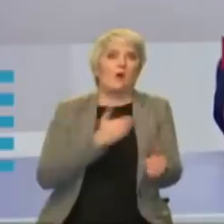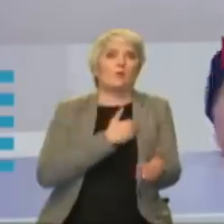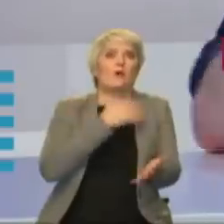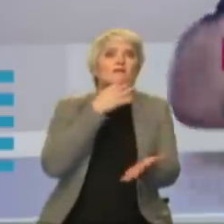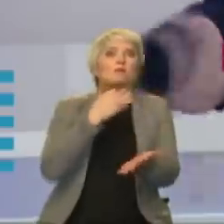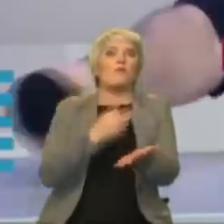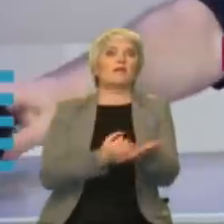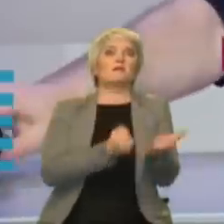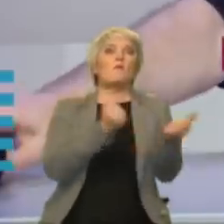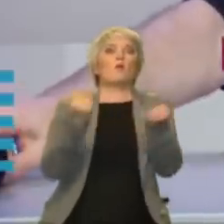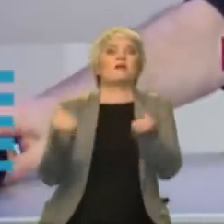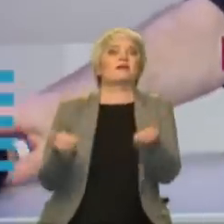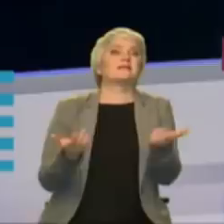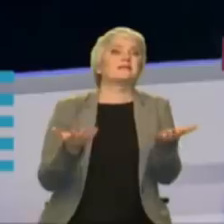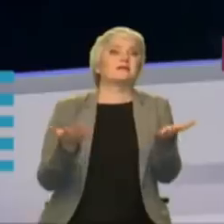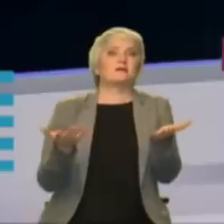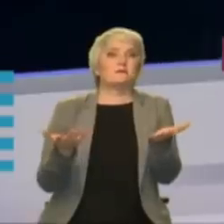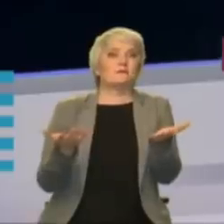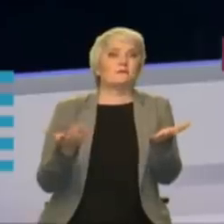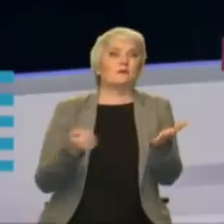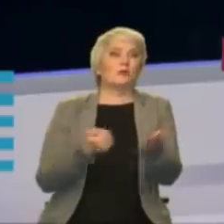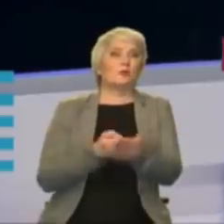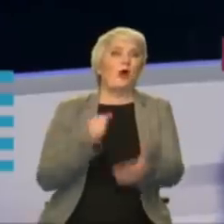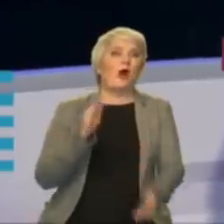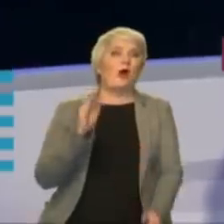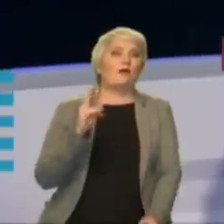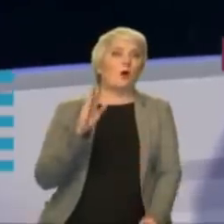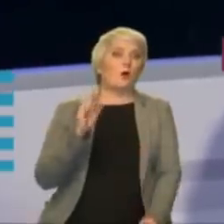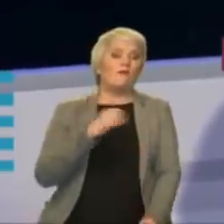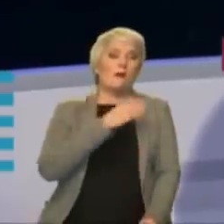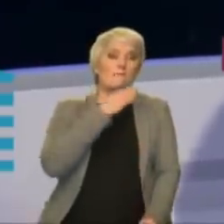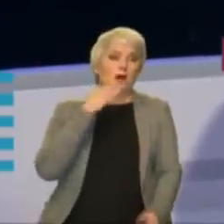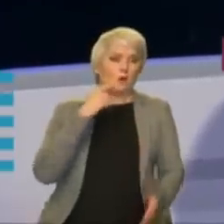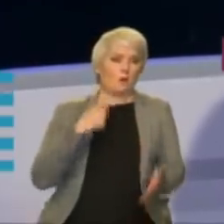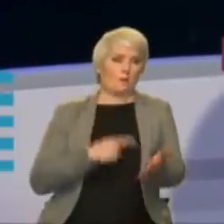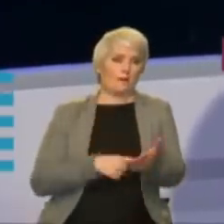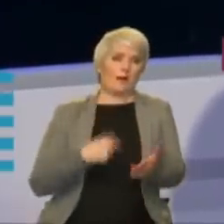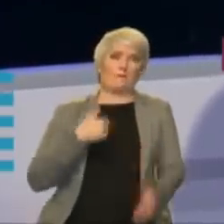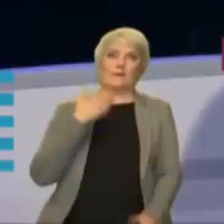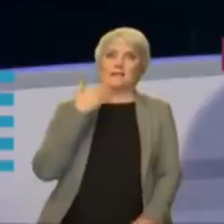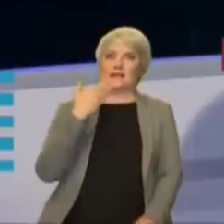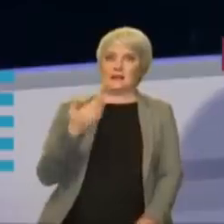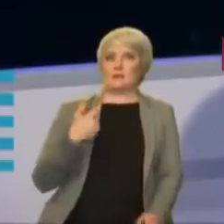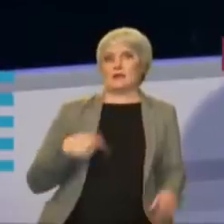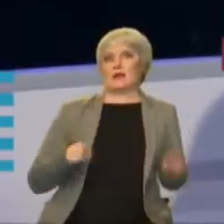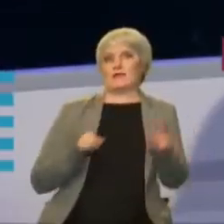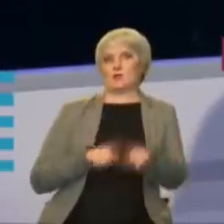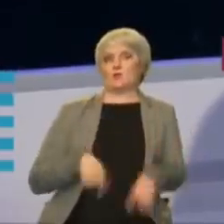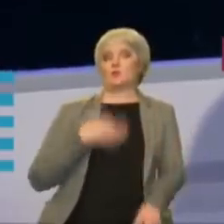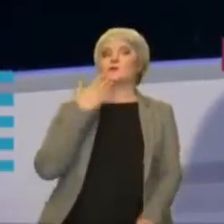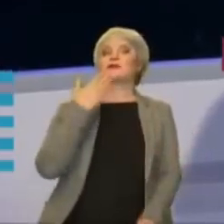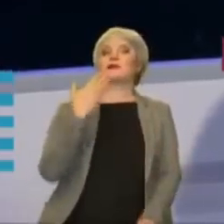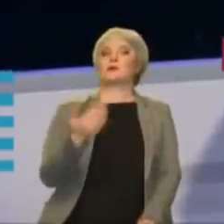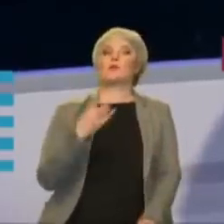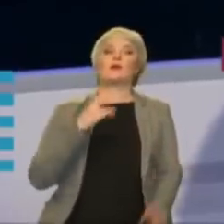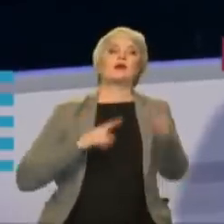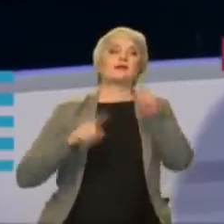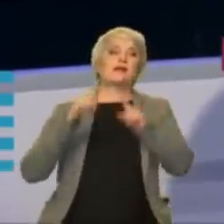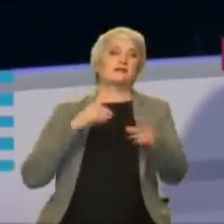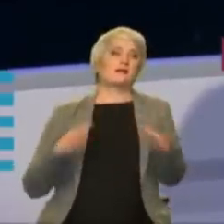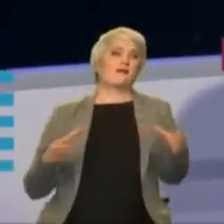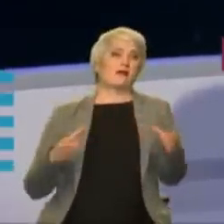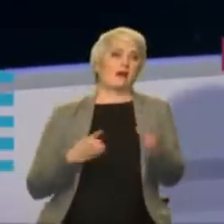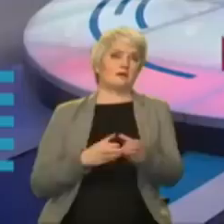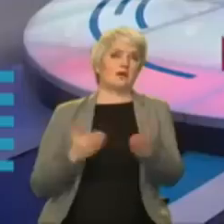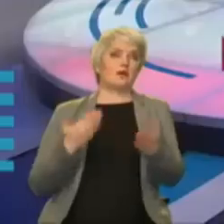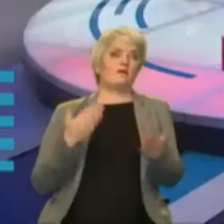понести? Ну, ви знаєте, до Авакова багато питань, і ми їх задаємо, я в тому числі на засіданнях фракції. Тому,